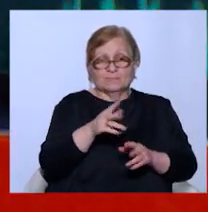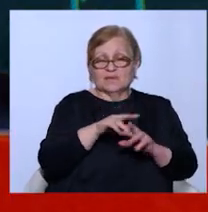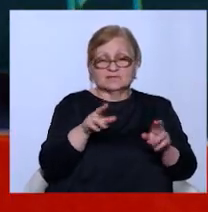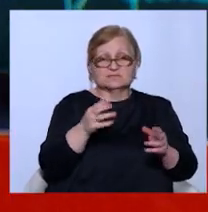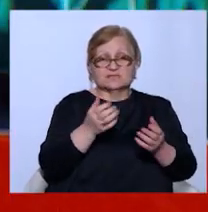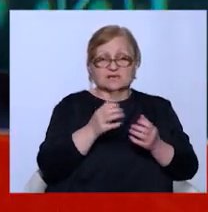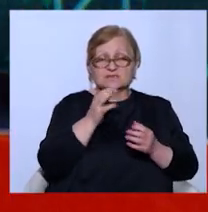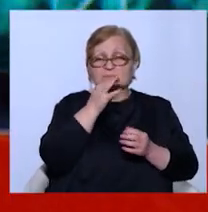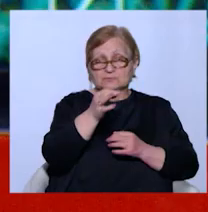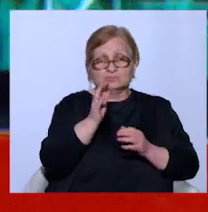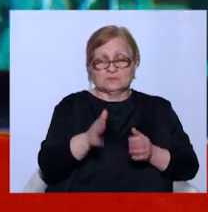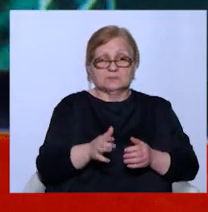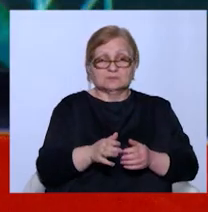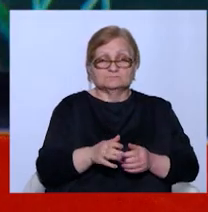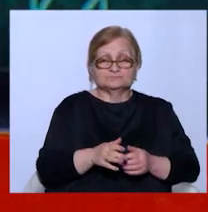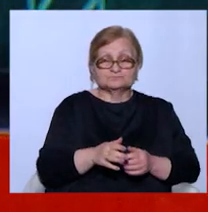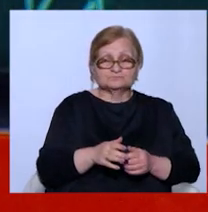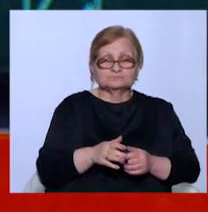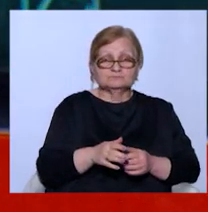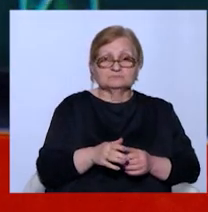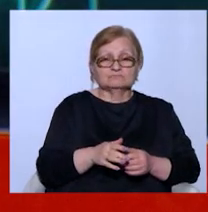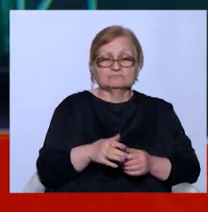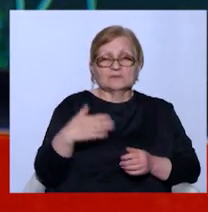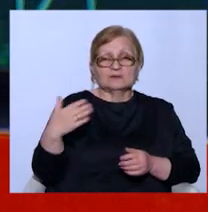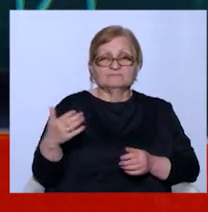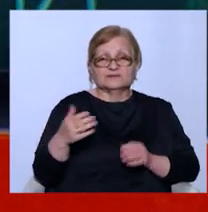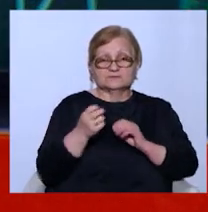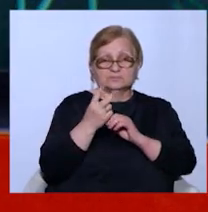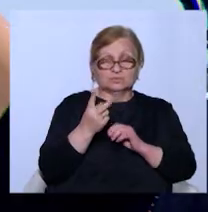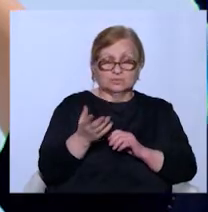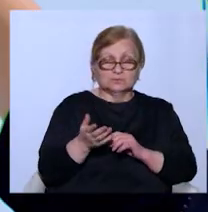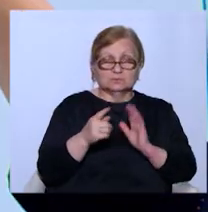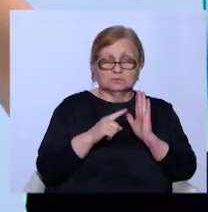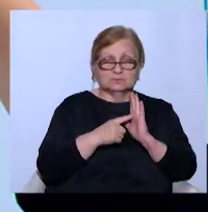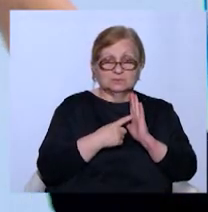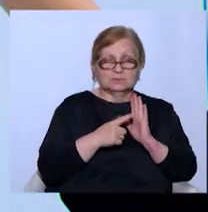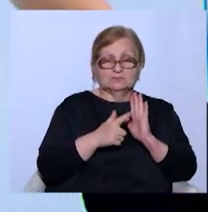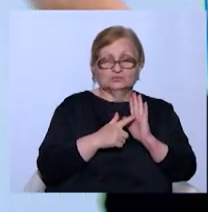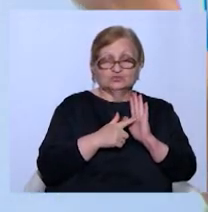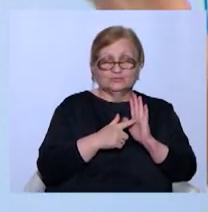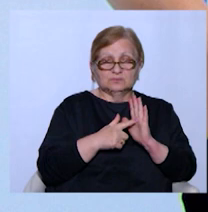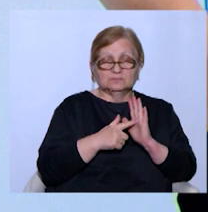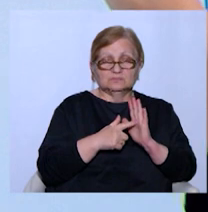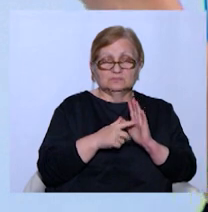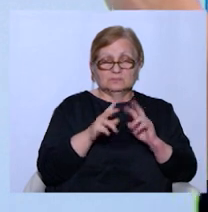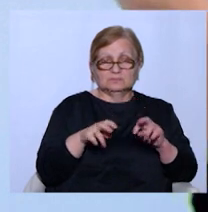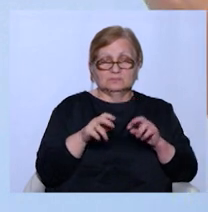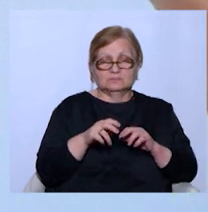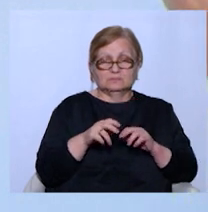ერთნაირად მიიღებთ. მოდით გამოვთვალოთ. არის გვერდი 12 გამამრავლოთ 7-ზე და გადავამოწმოთ.